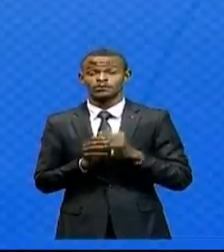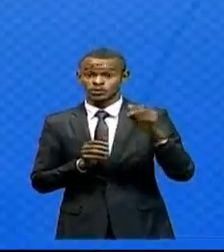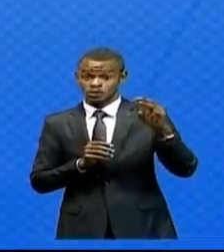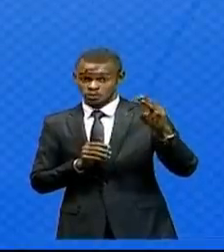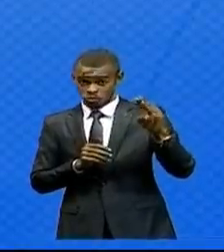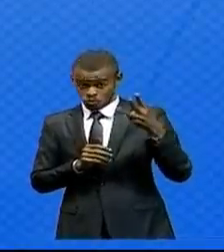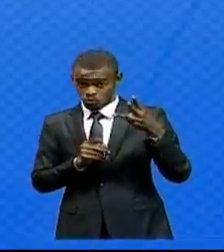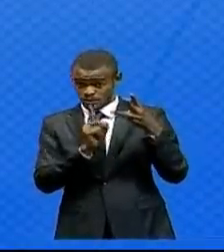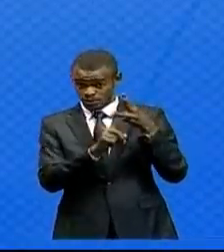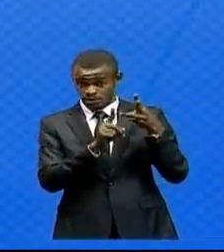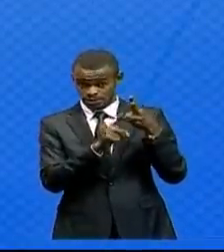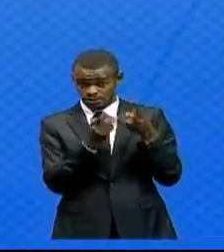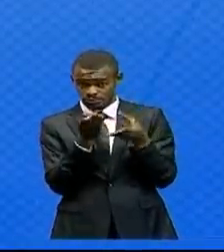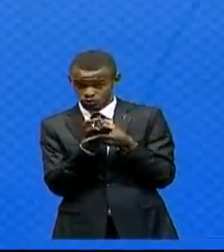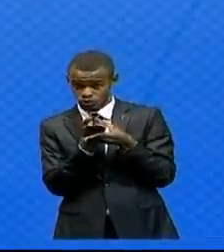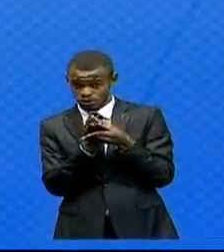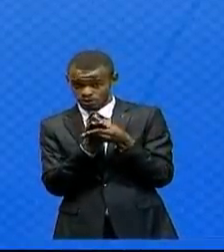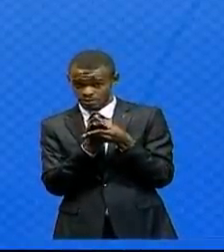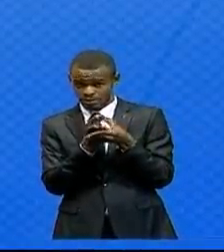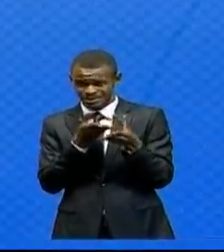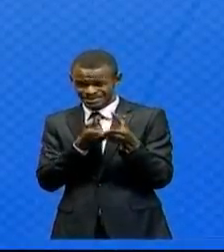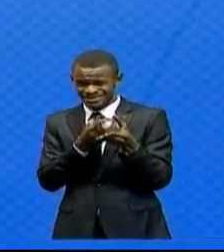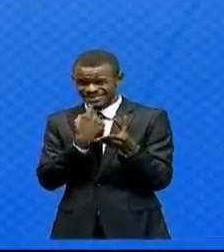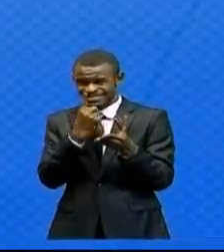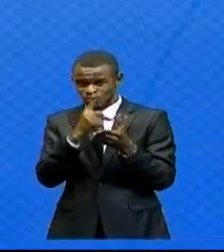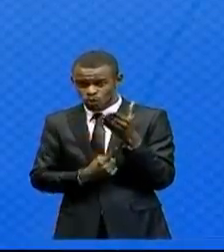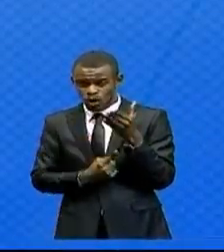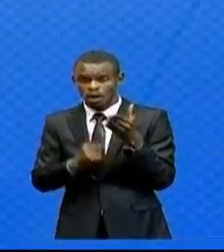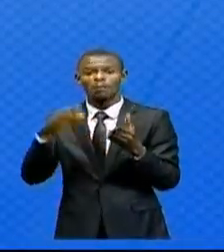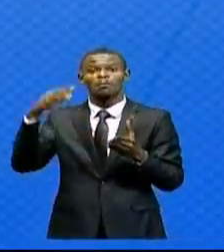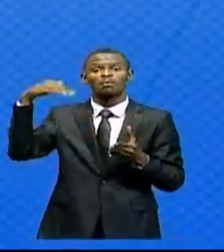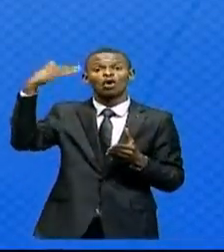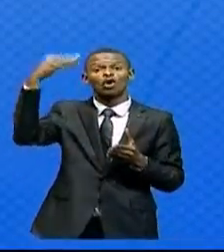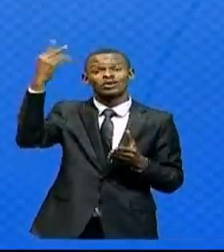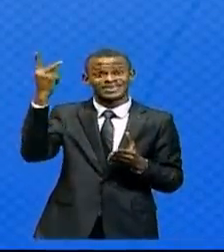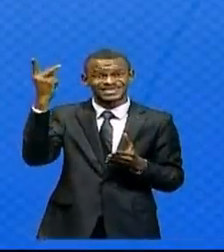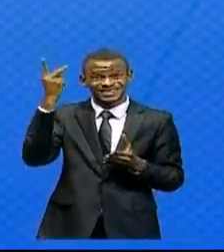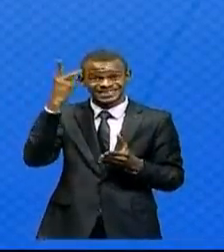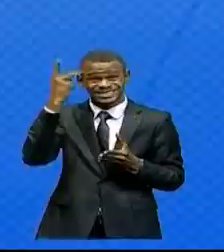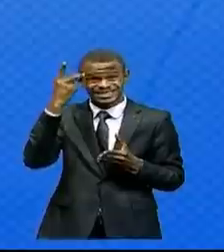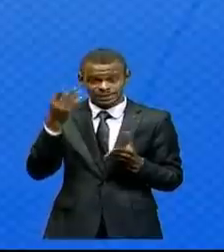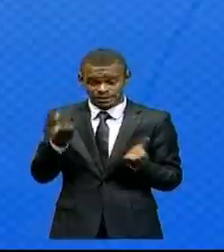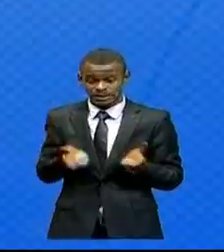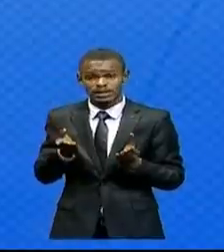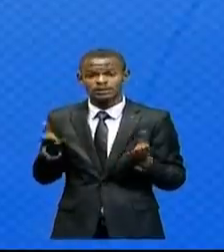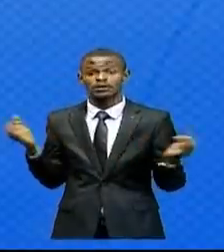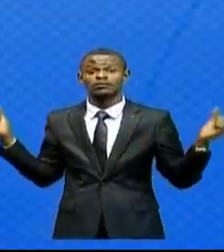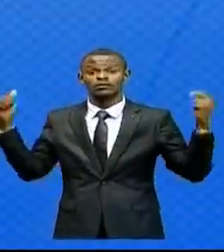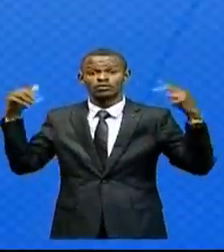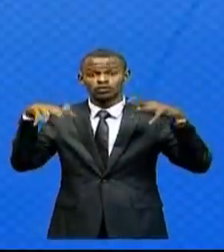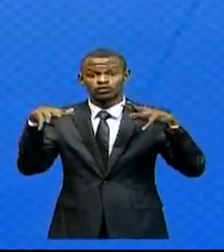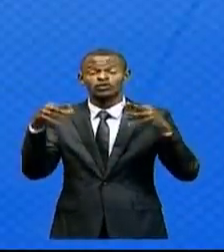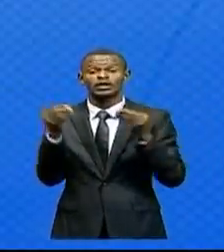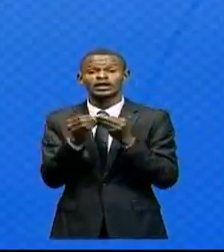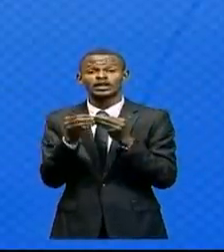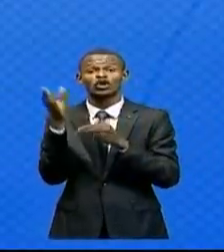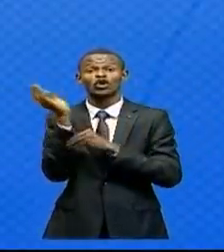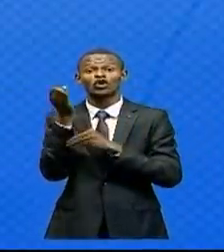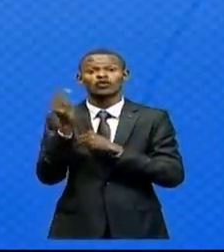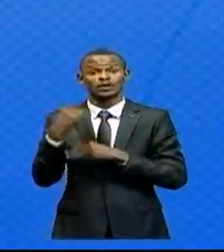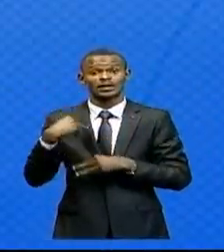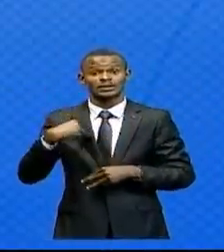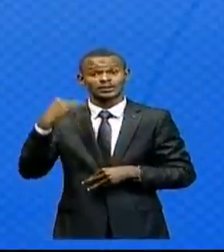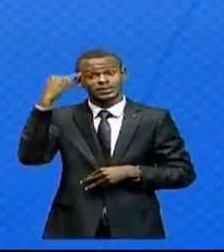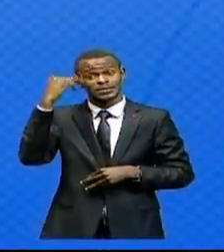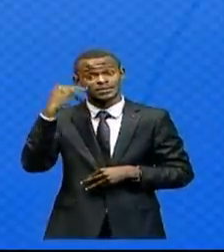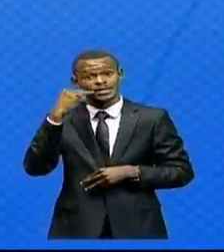Troisième dossier, relatif à la tenue prochaine à Kinshasa de la conférence des ministres du genre de pays d'Afrique